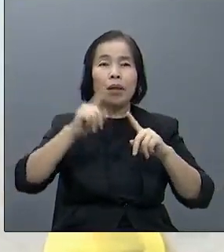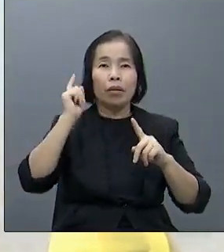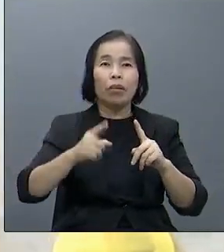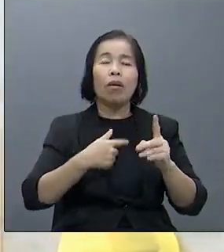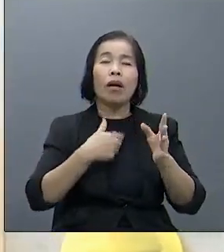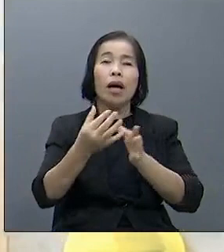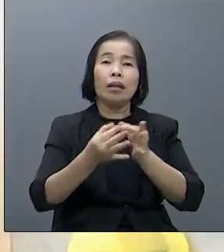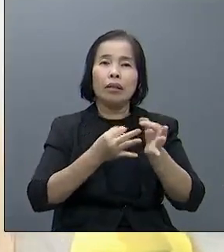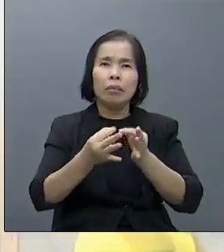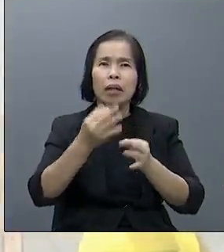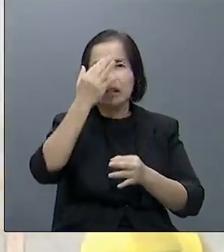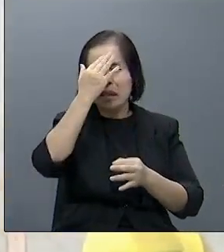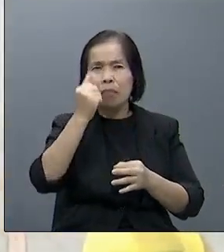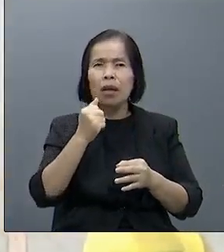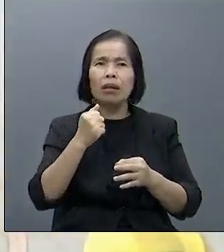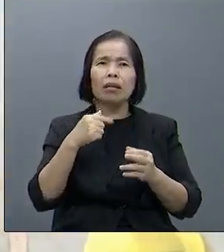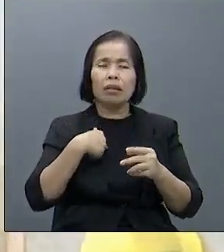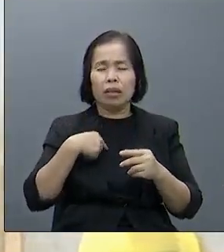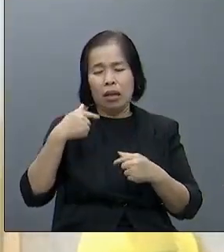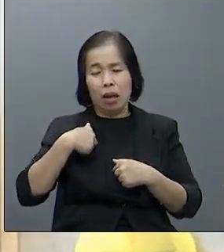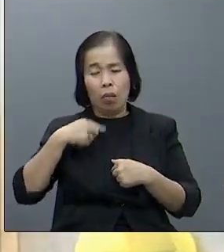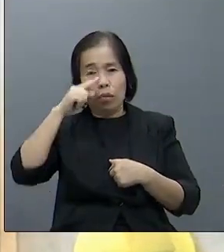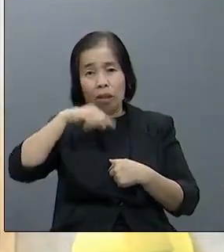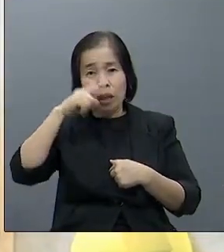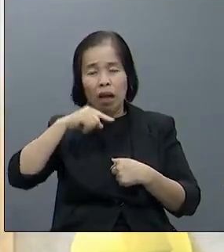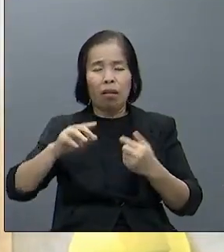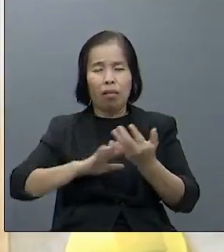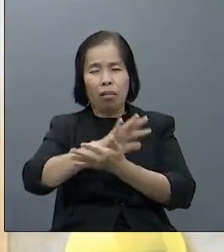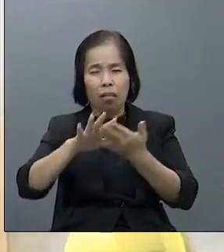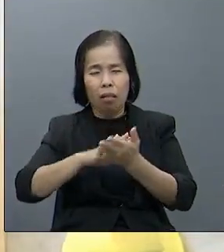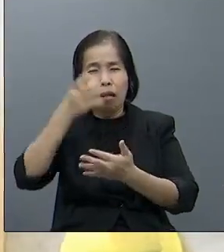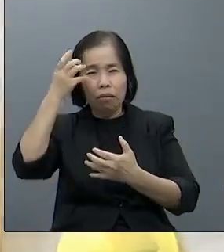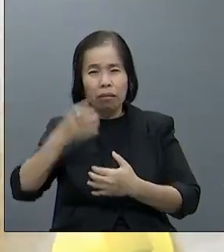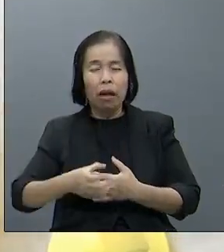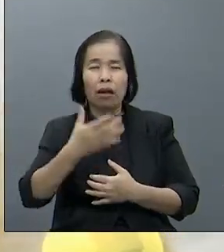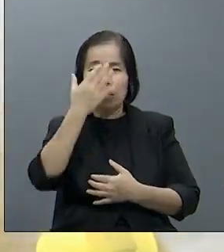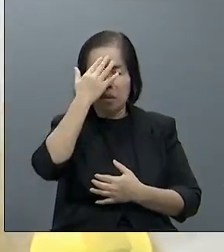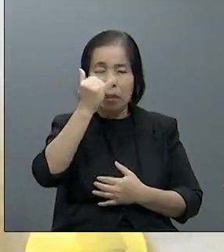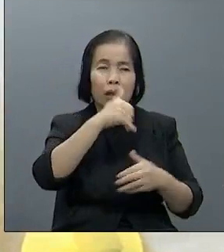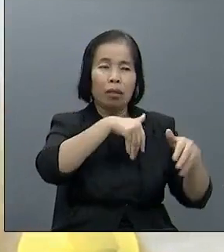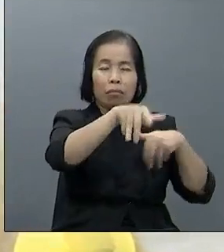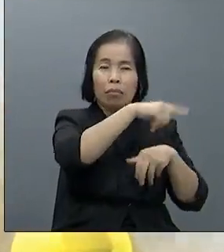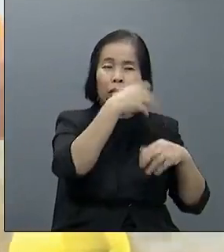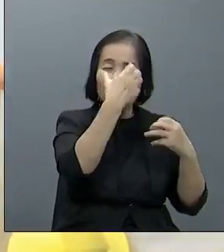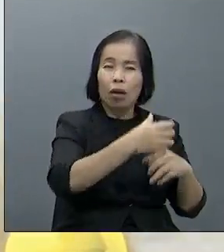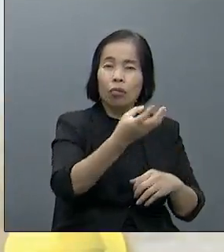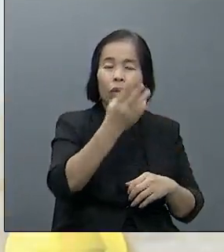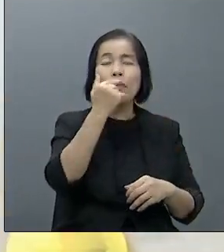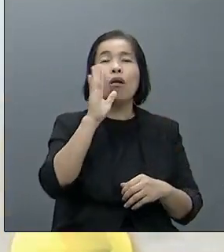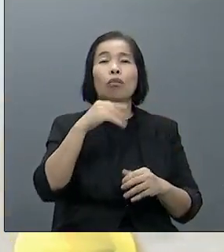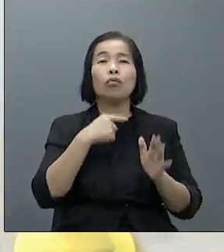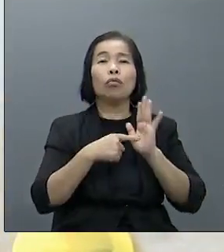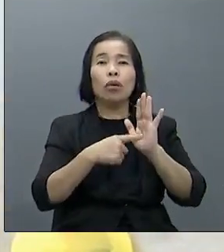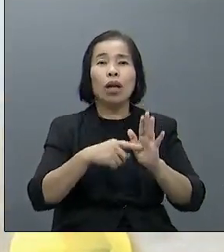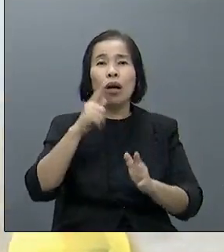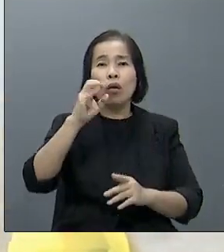เราไมผันผนแต่ไม่อธิบายว่าทำไมผันโผนมากกว่าชาวบ้านเพราะชาวบ้านเาก็เจอเรื่องดอลลาร์เหมือนกันทุกคนโอเคของเราที่มันเหมือนกับมีอ Topก็คือจีน